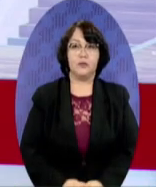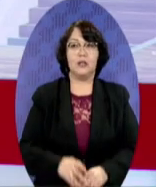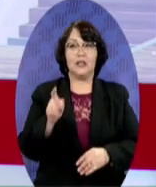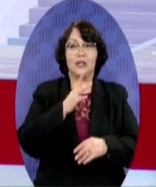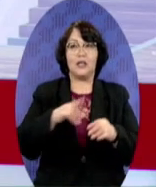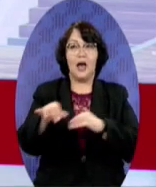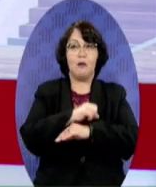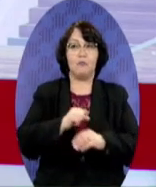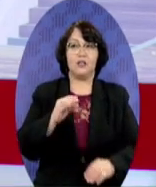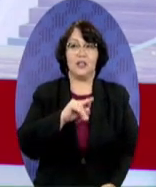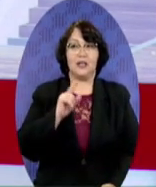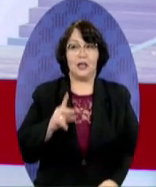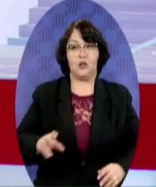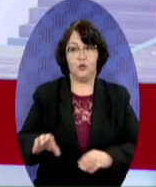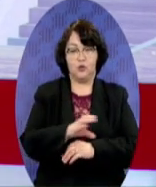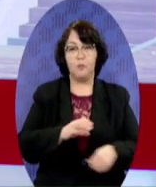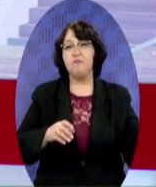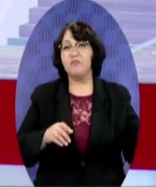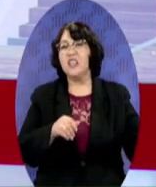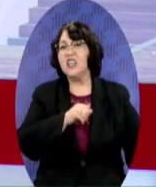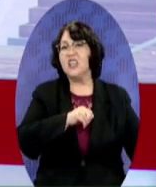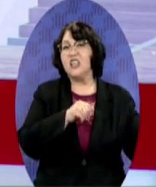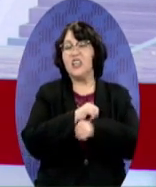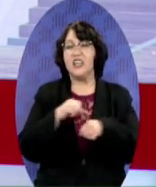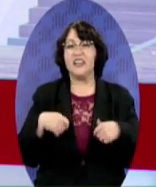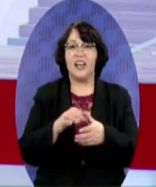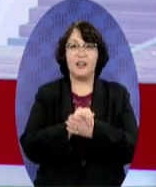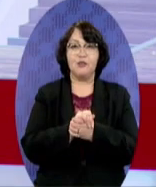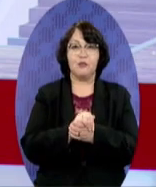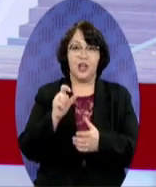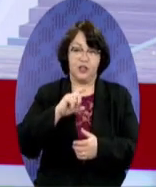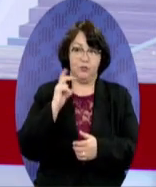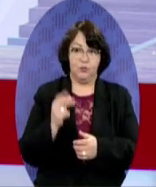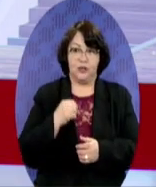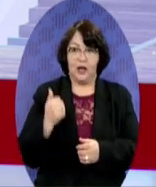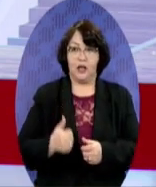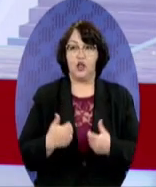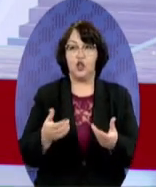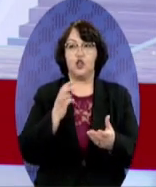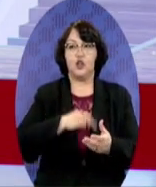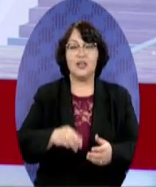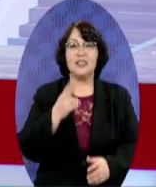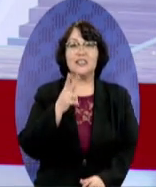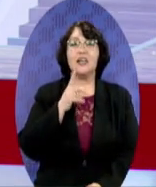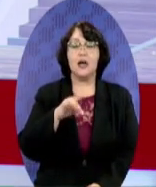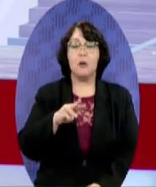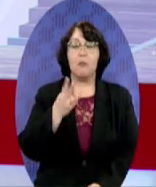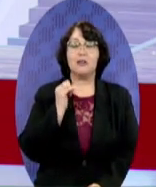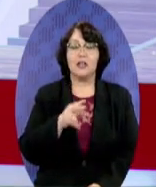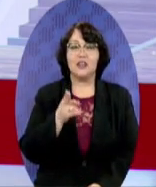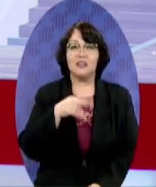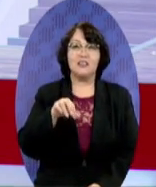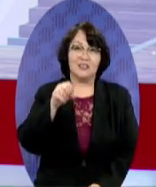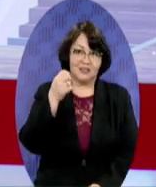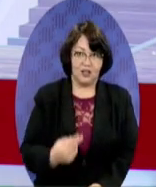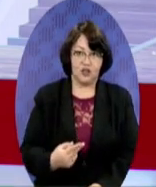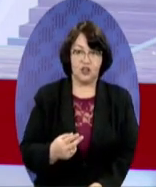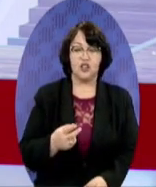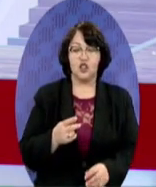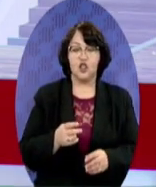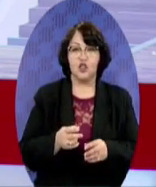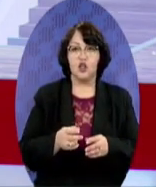Хинтэй аймгийн Жаргалхан сумын хэрэглэгчдийн найдвартай эрчим хүчээний их усүрээр хангах зорилгоор Цинхэр бандал дэд станцыг өргөтгөн Цинхэр бандал Жаргалхан